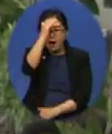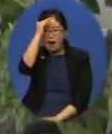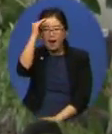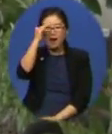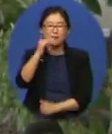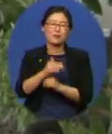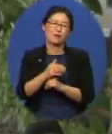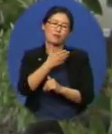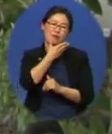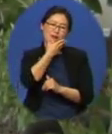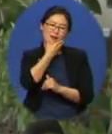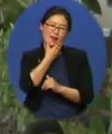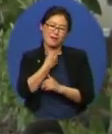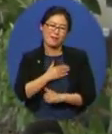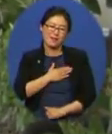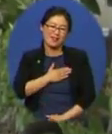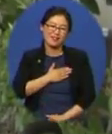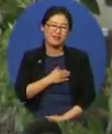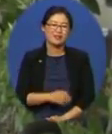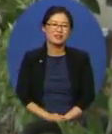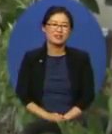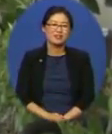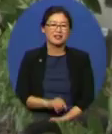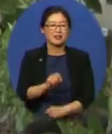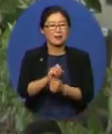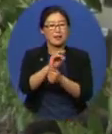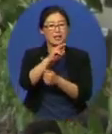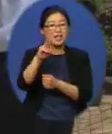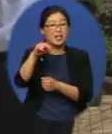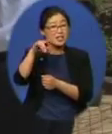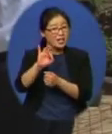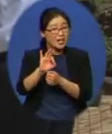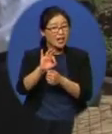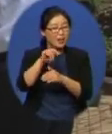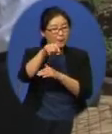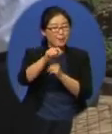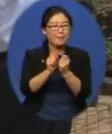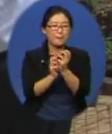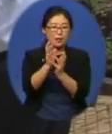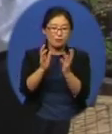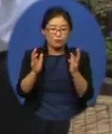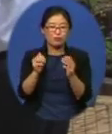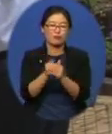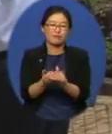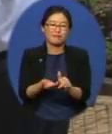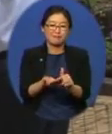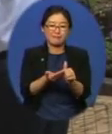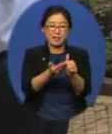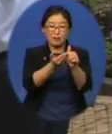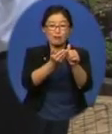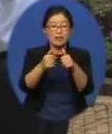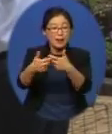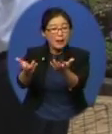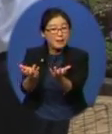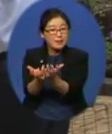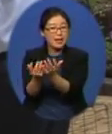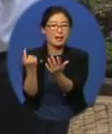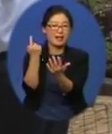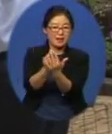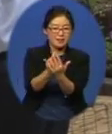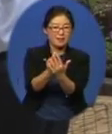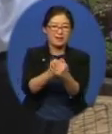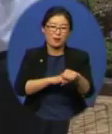느꼈어요. 그러면서 야생화를 키우기 시작했고 또 단체에 들기 시작하면서 열심히